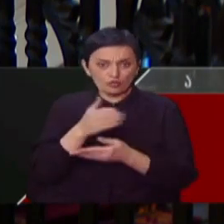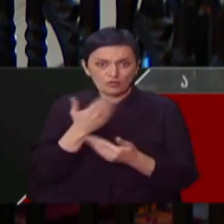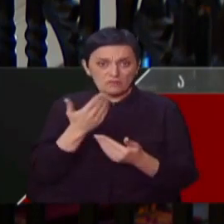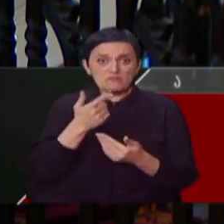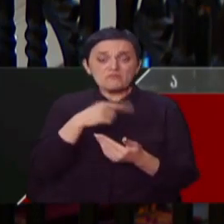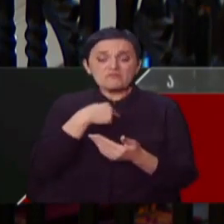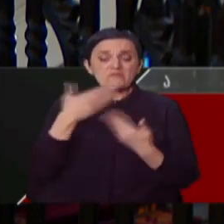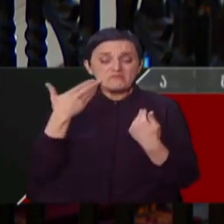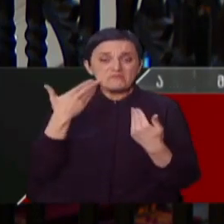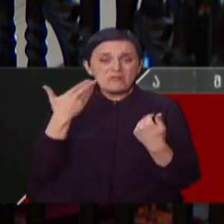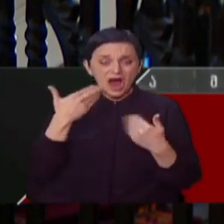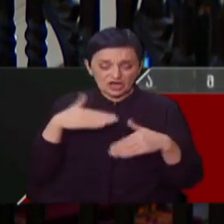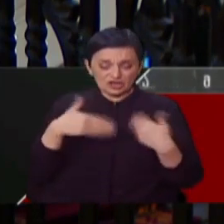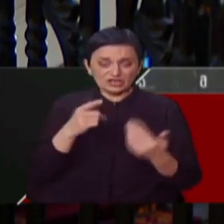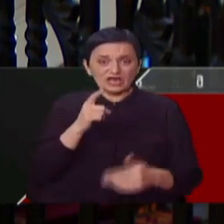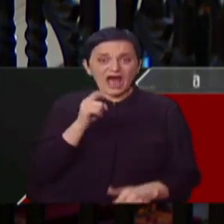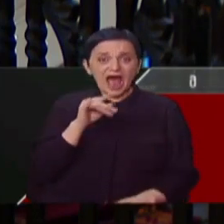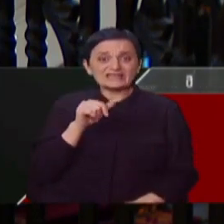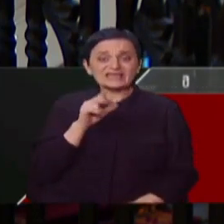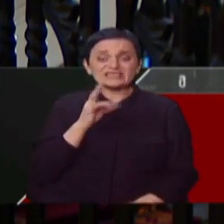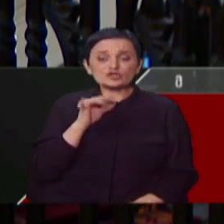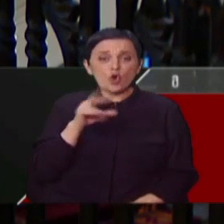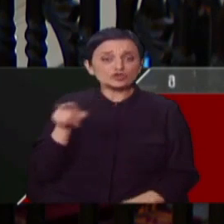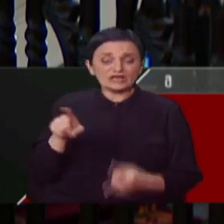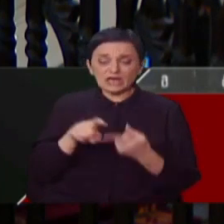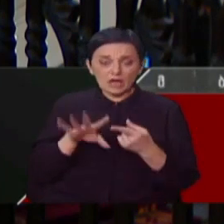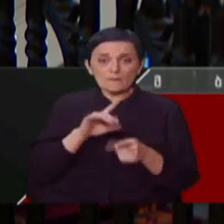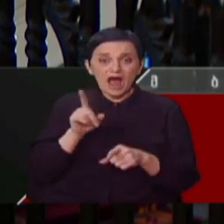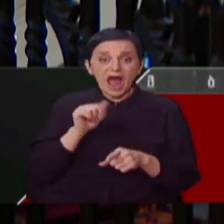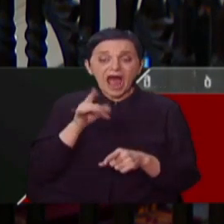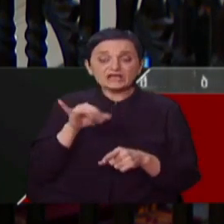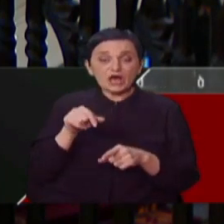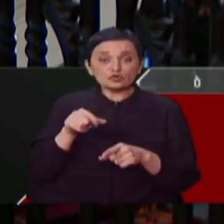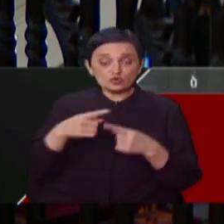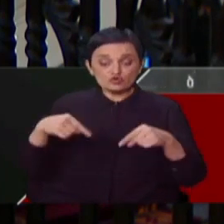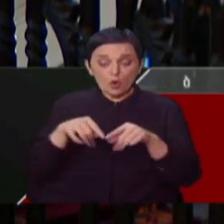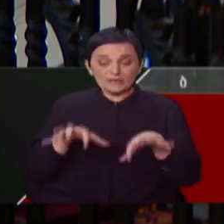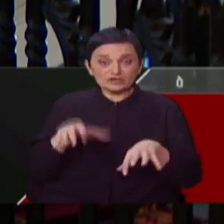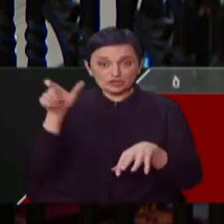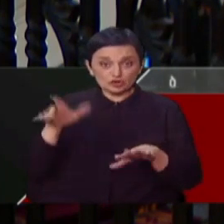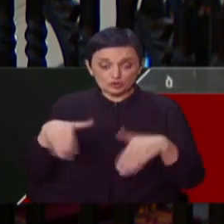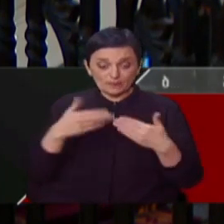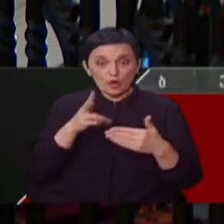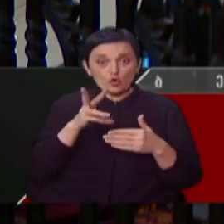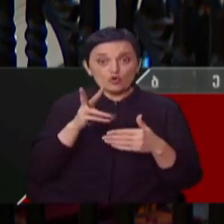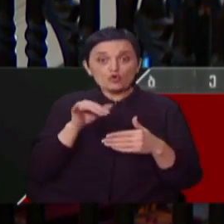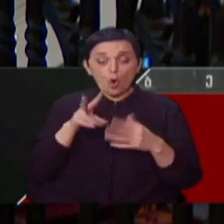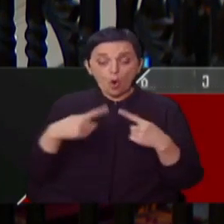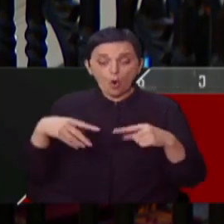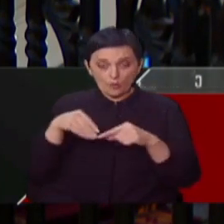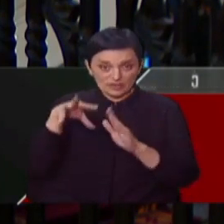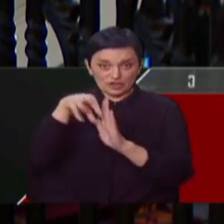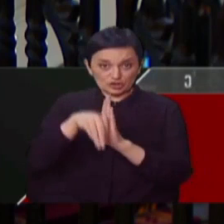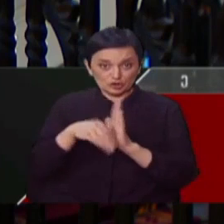rami shetavaze, me rogorc vitsi, khatia tsilosania, khatias arekheba, magram agrarul komitetis tavshdomarem shemomtavaze ro komitetshi shevide, sopris